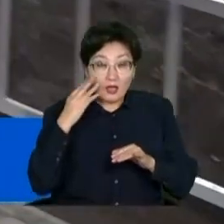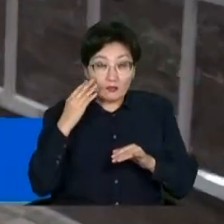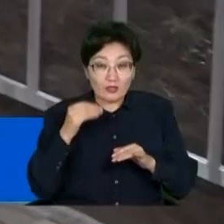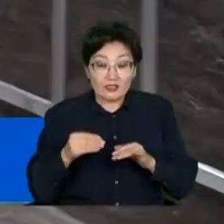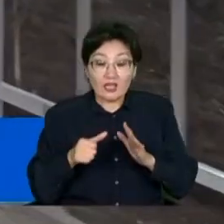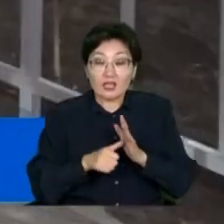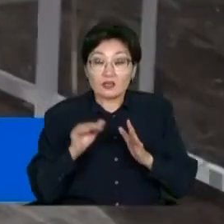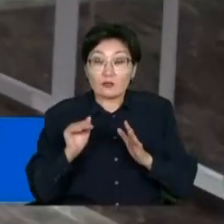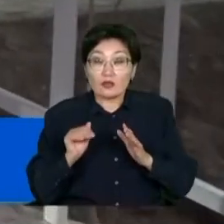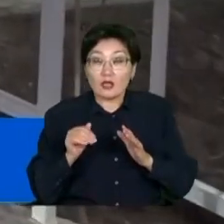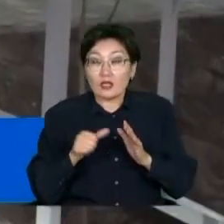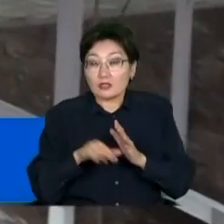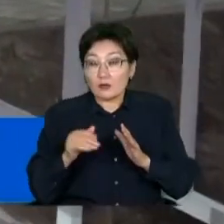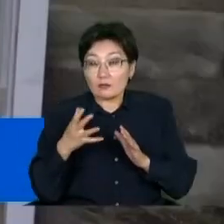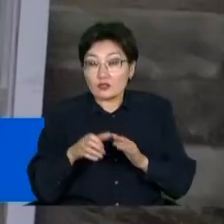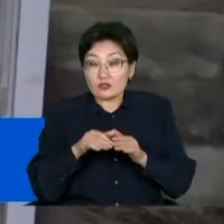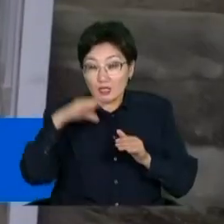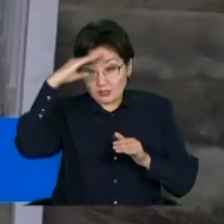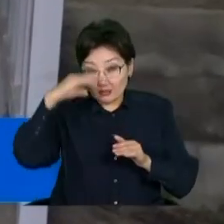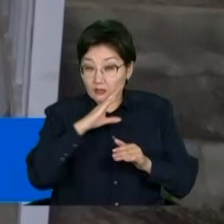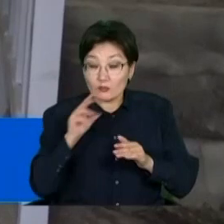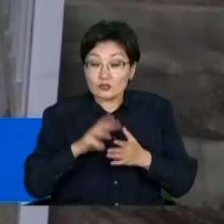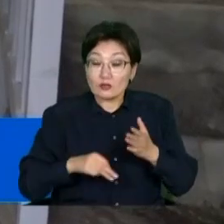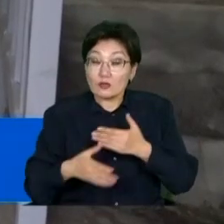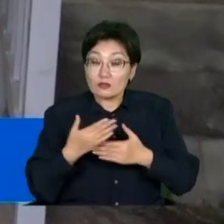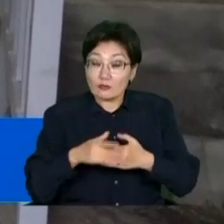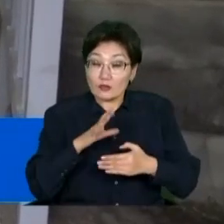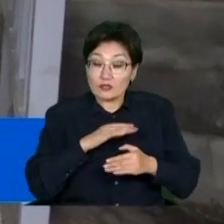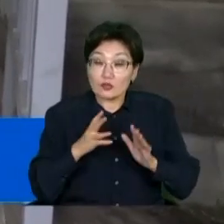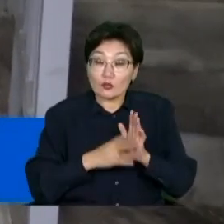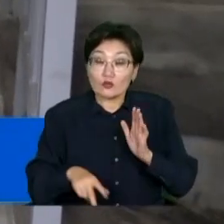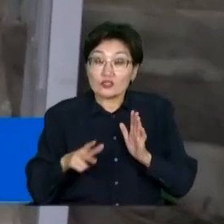ата-анаға айыппұл салыныпты. Одан бөлек 198 ойын сауық орталығының